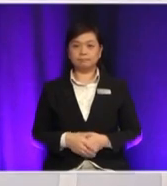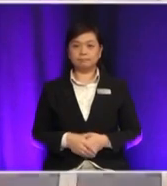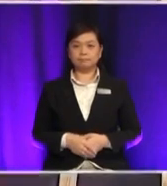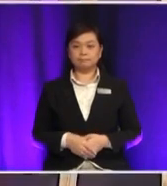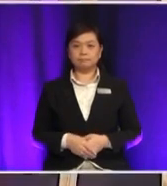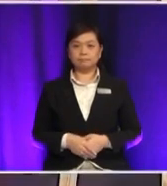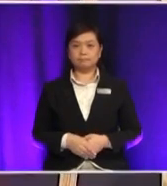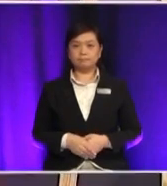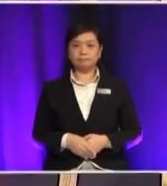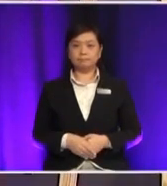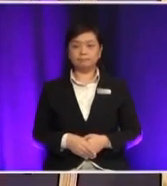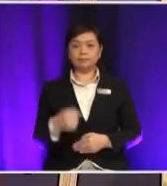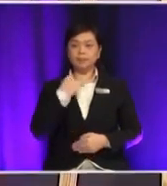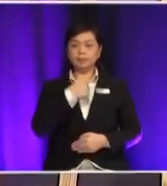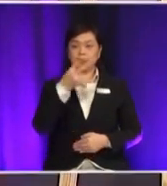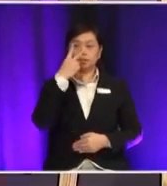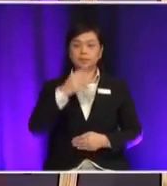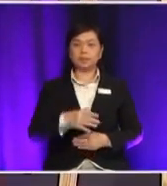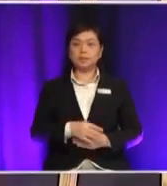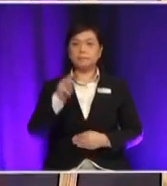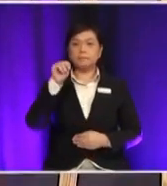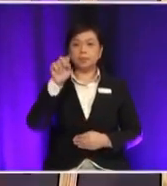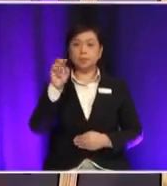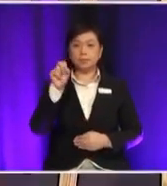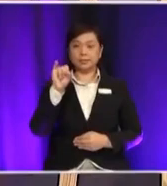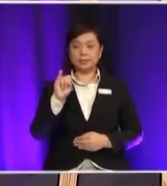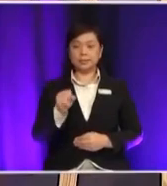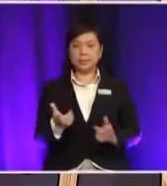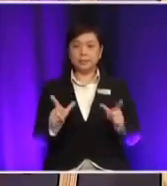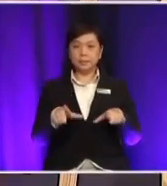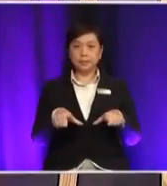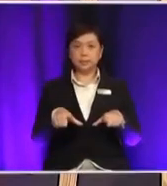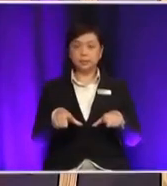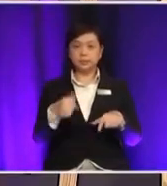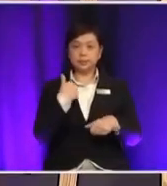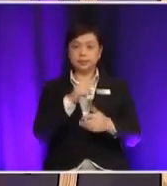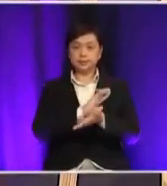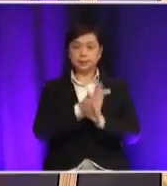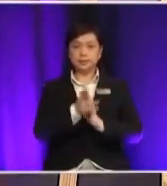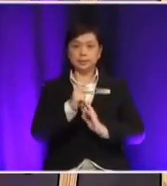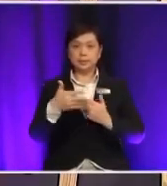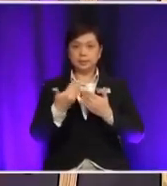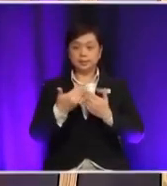kita ya Oke kita tengok Oke mitosis berlaku menjadikan senang ya oke